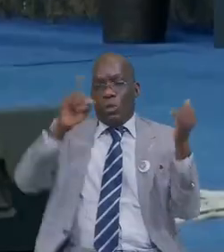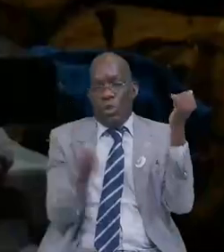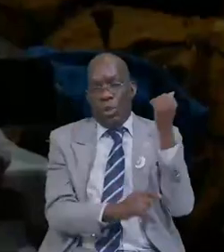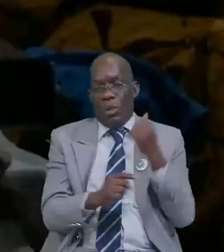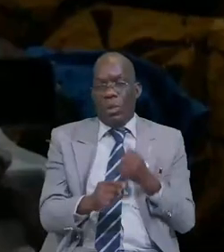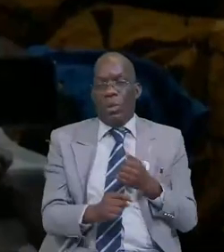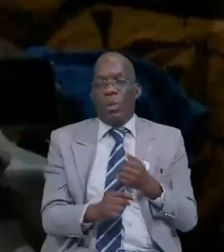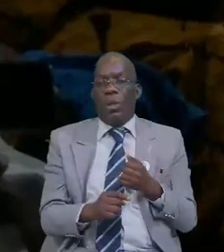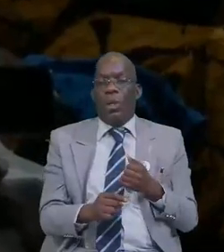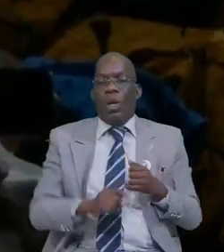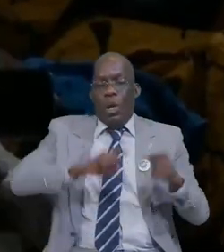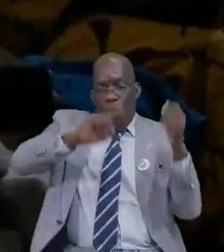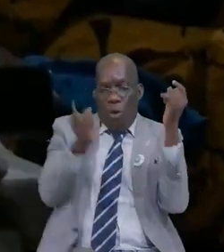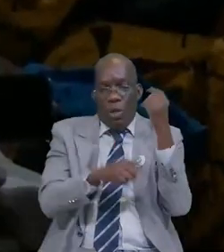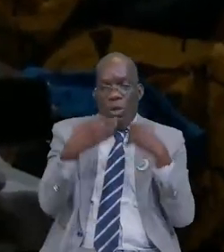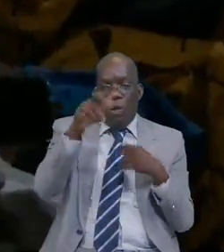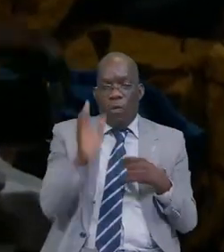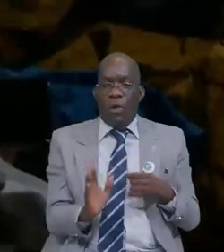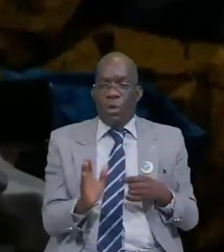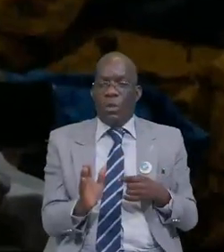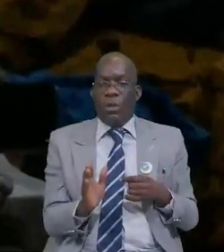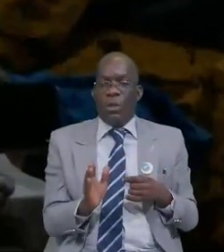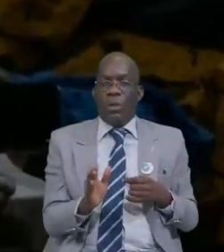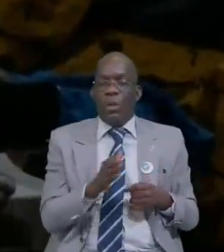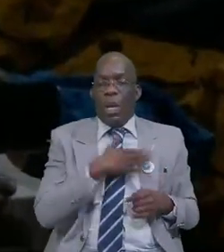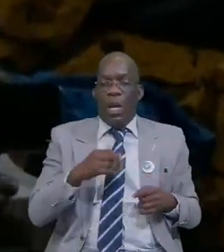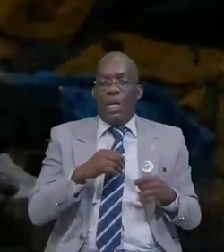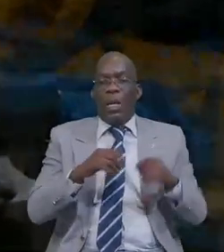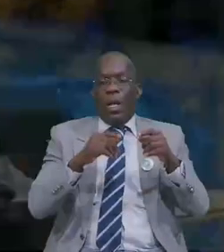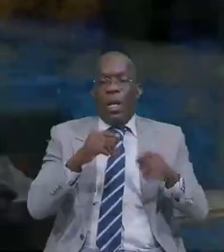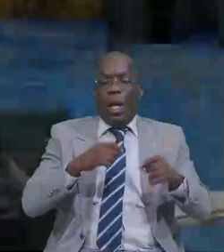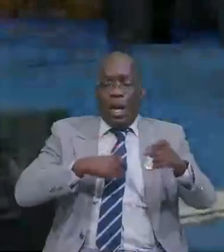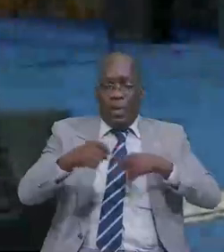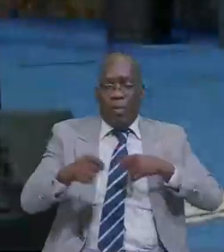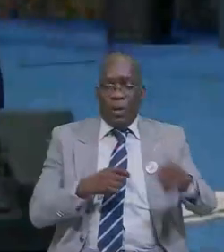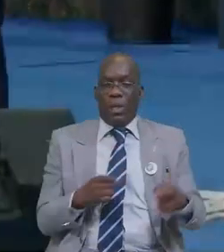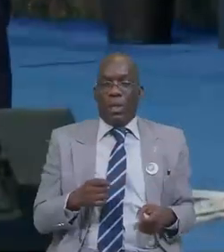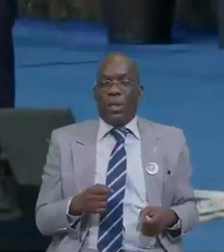frappé, puni de Dieu et humilié.